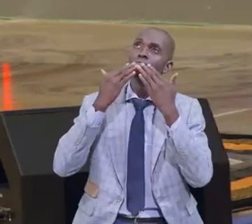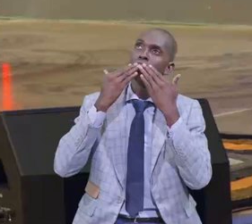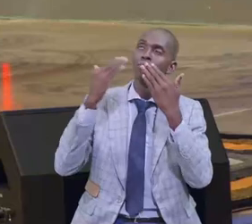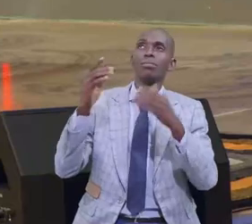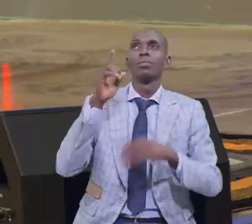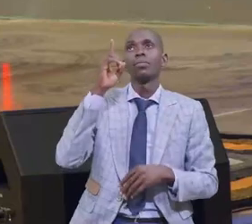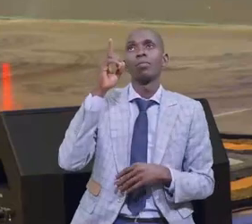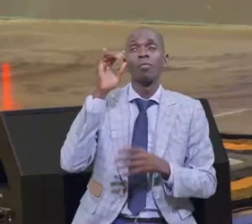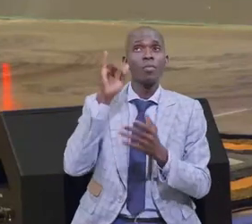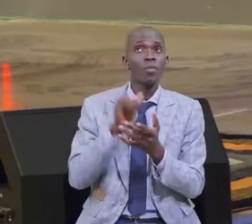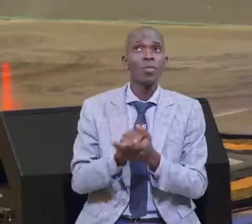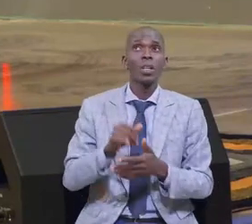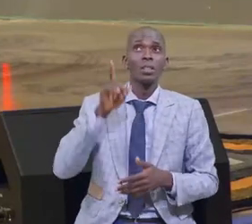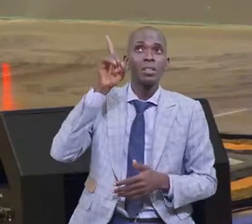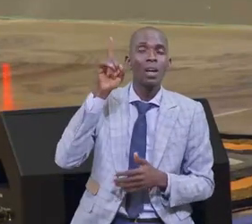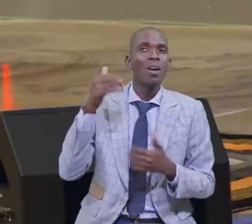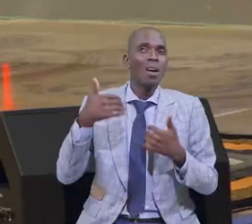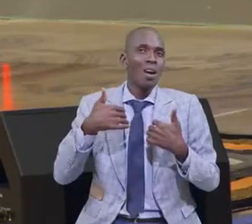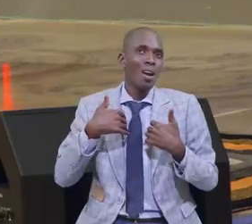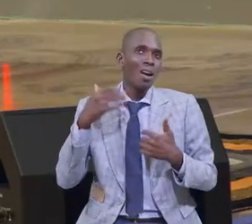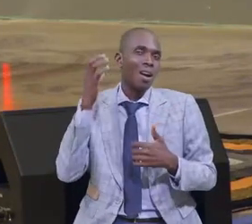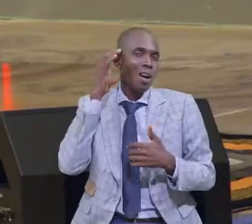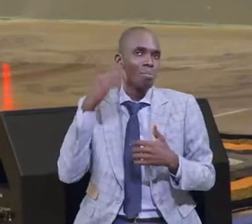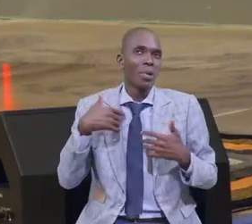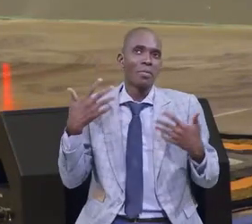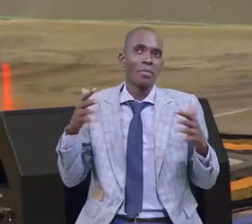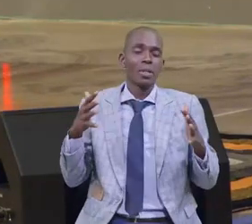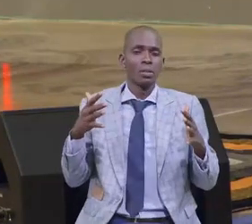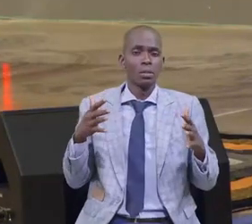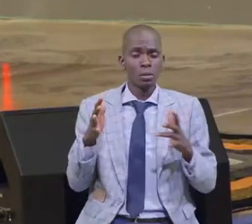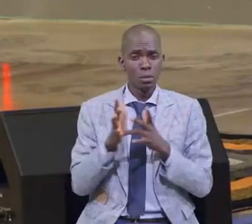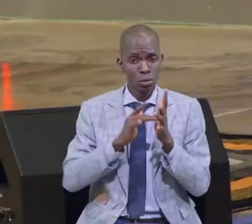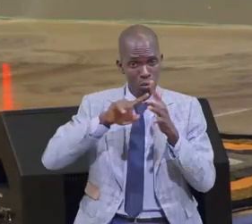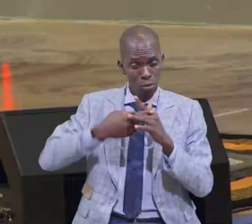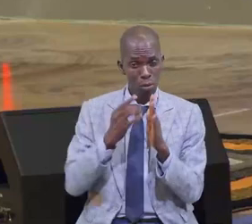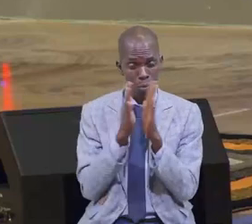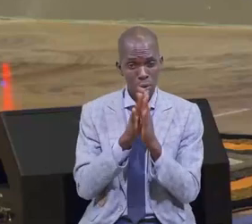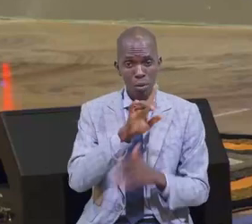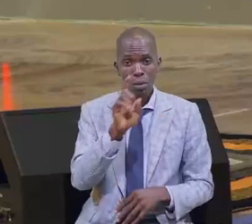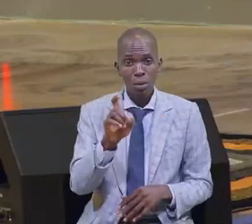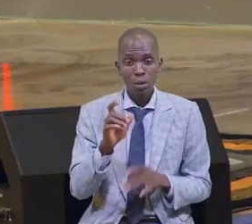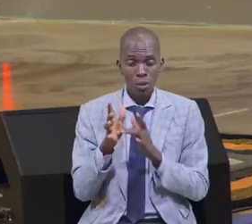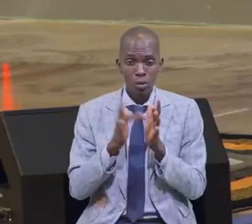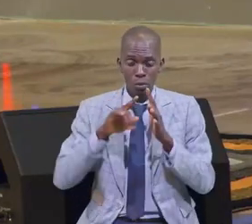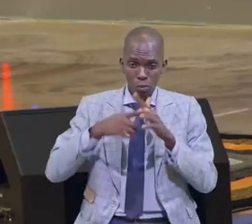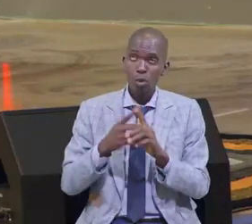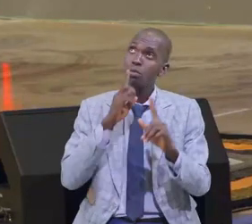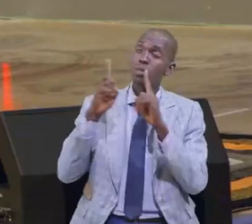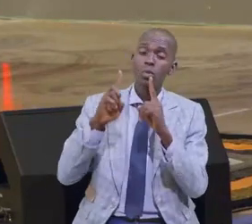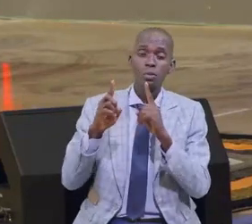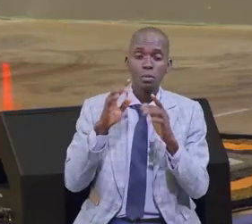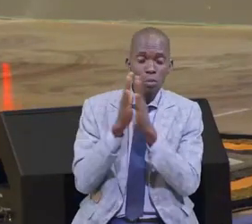grâce de ce que tu m'as exaucé. Amen. Il n'a même pas encore prié. Il n'a rien